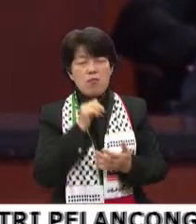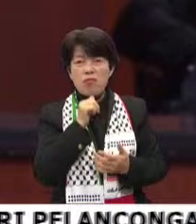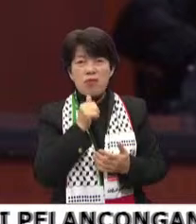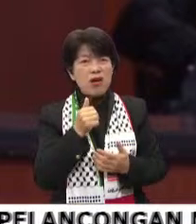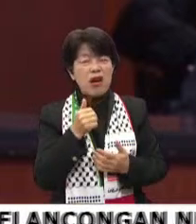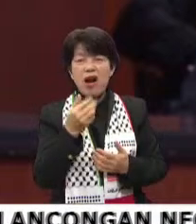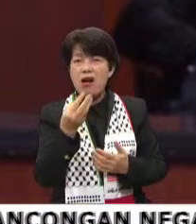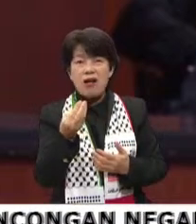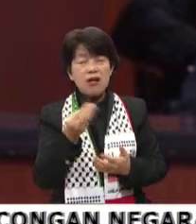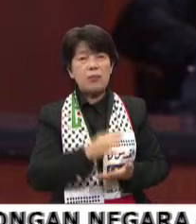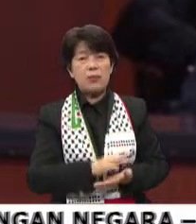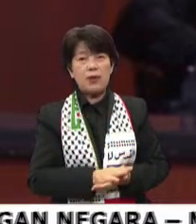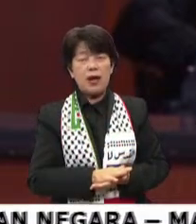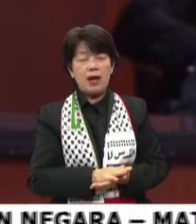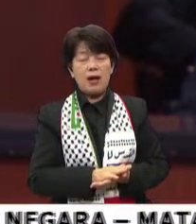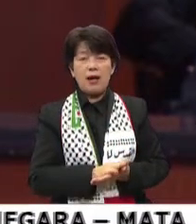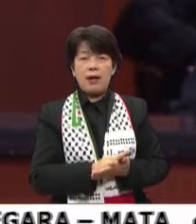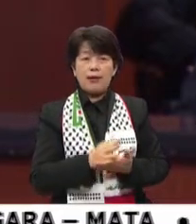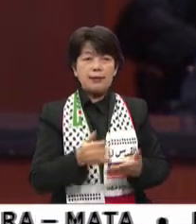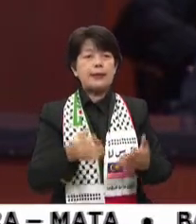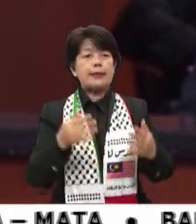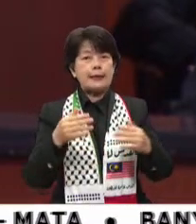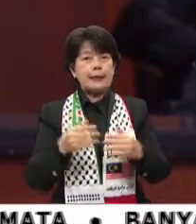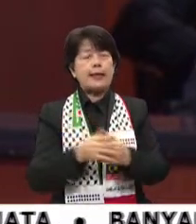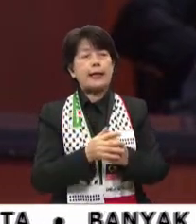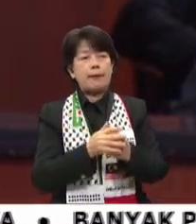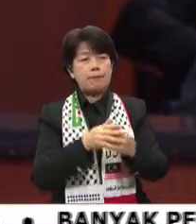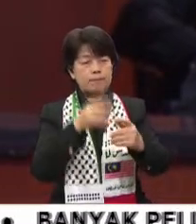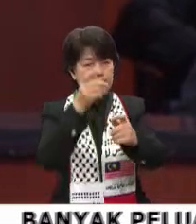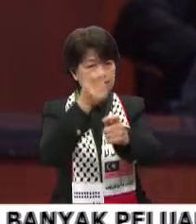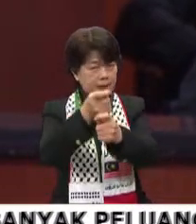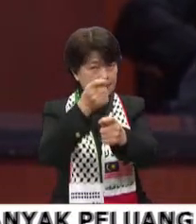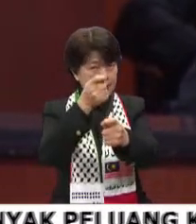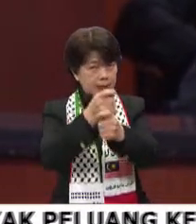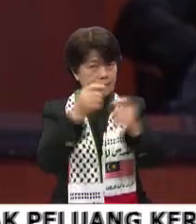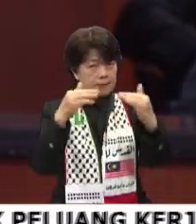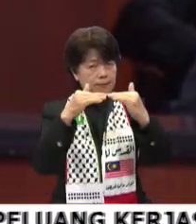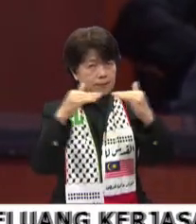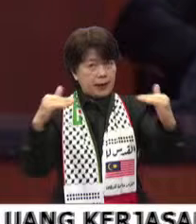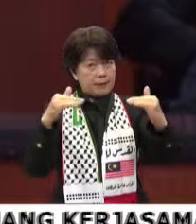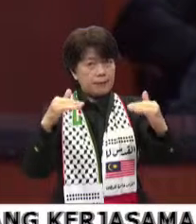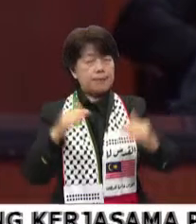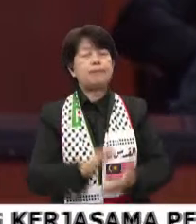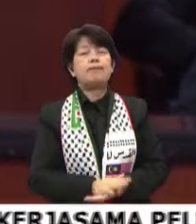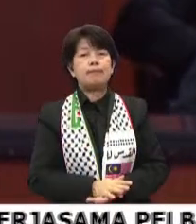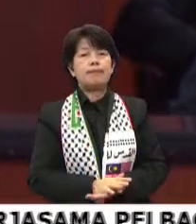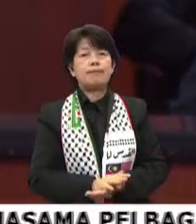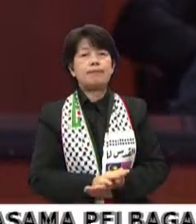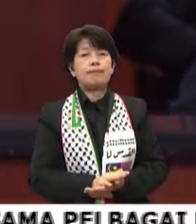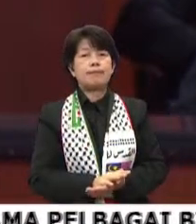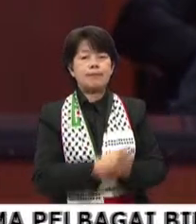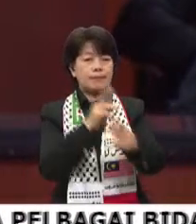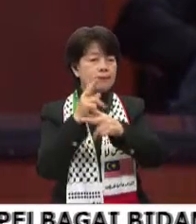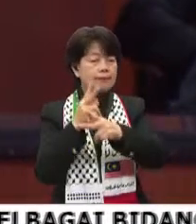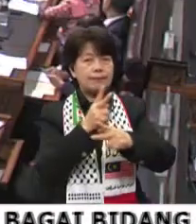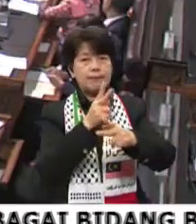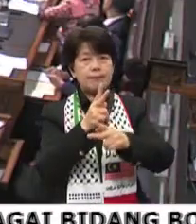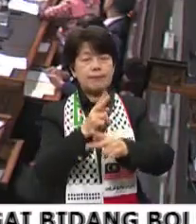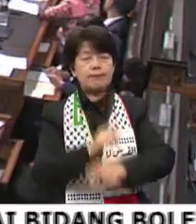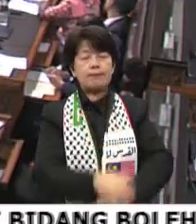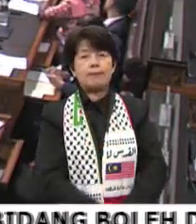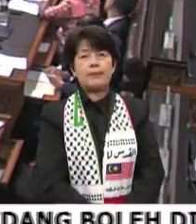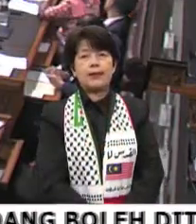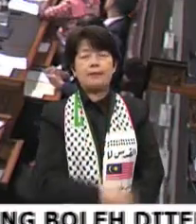tapi yang menstabilkan keadaan dan bila keadaan stabil kita akan buat langkah seterusnya insya-allah soalan